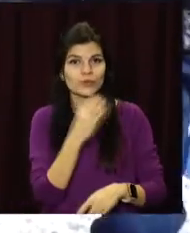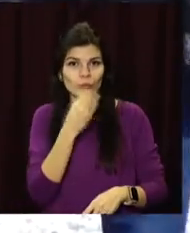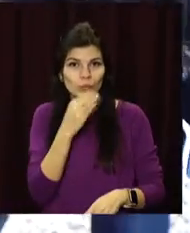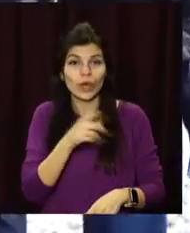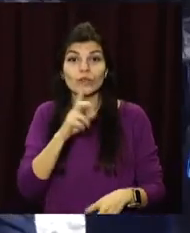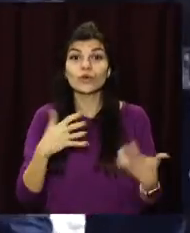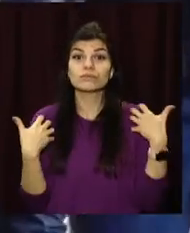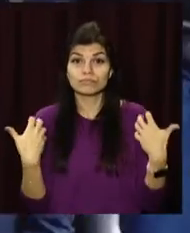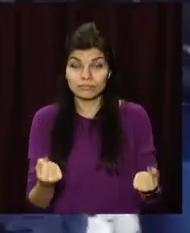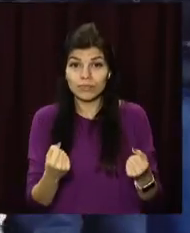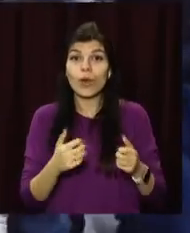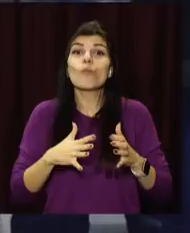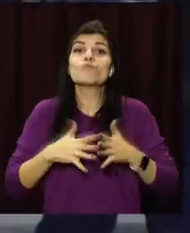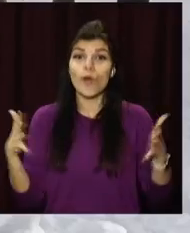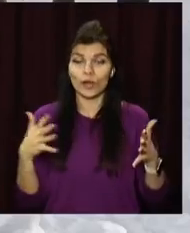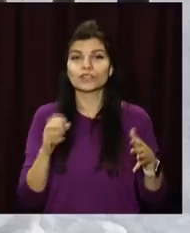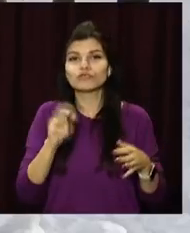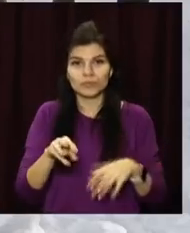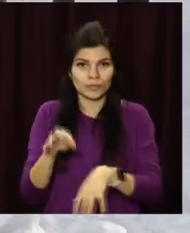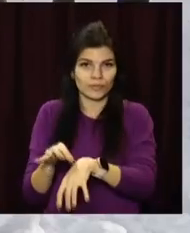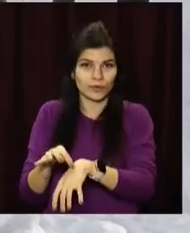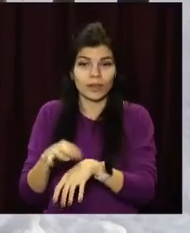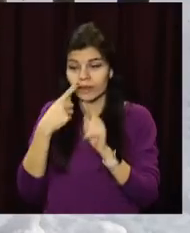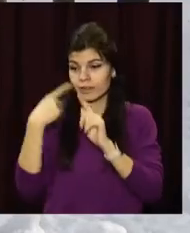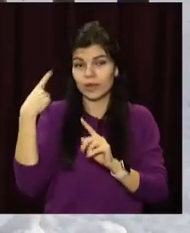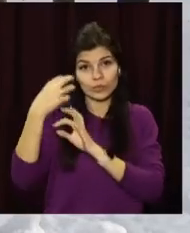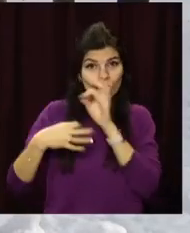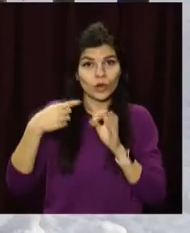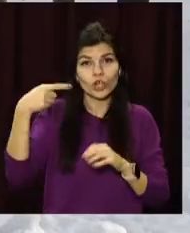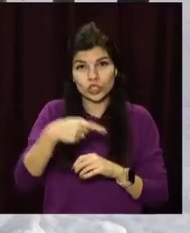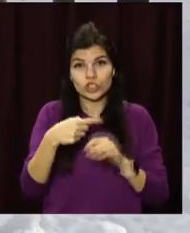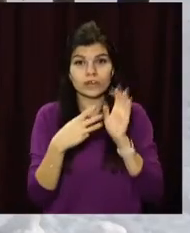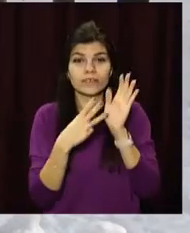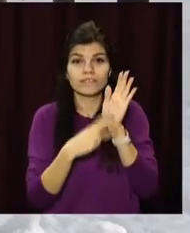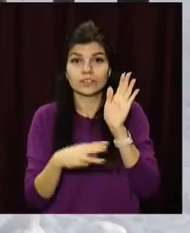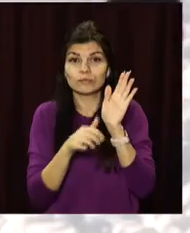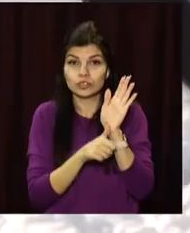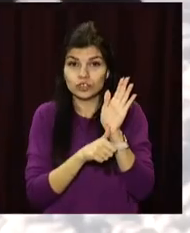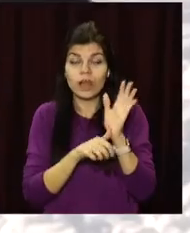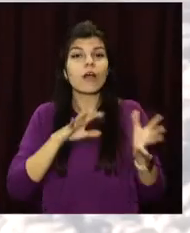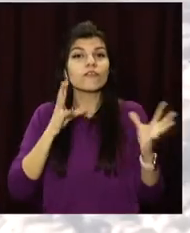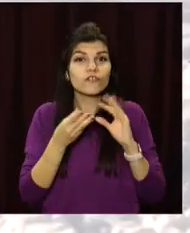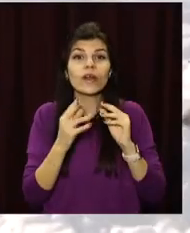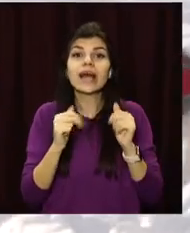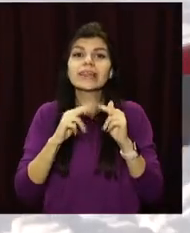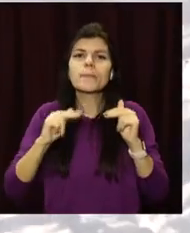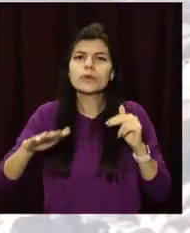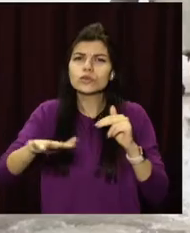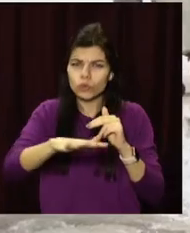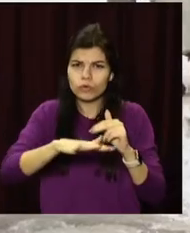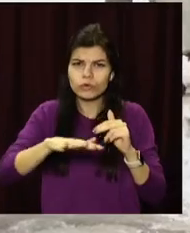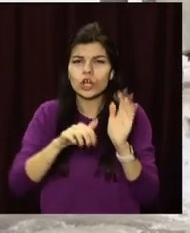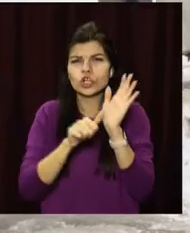позитивну динаміку. Тих, хто одужав, рази більше від захворілих. За минулу добу їх 1086. Загалом